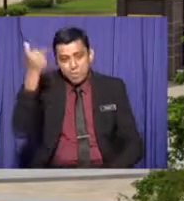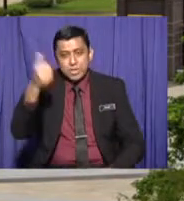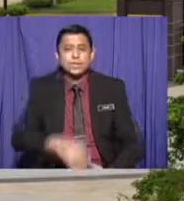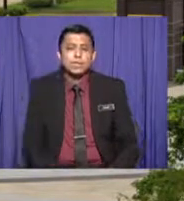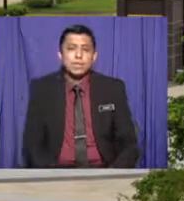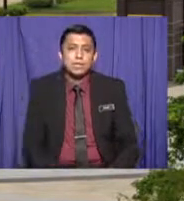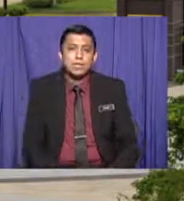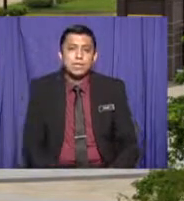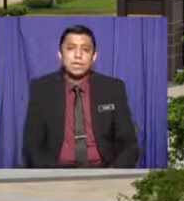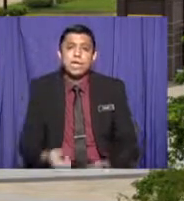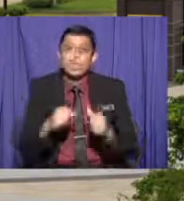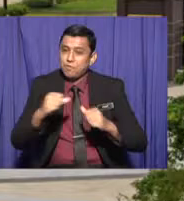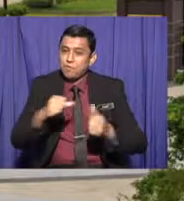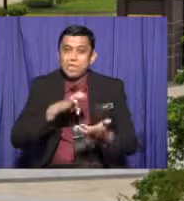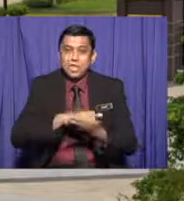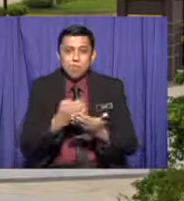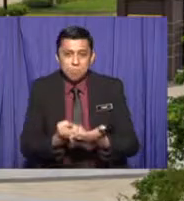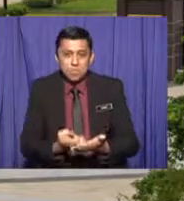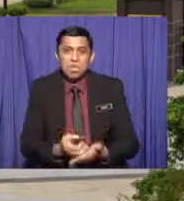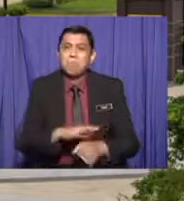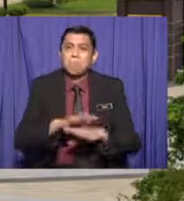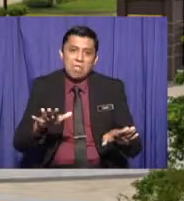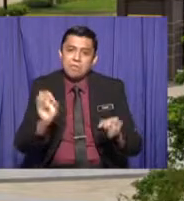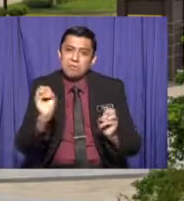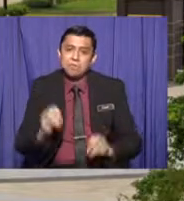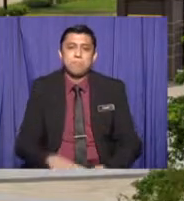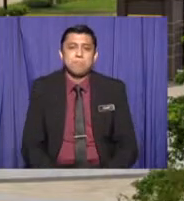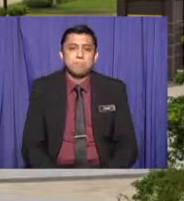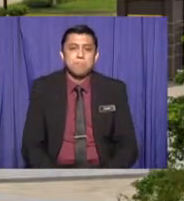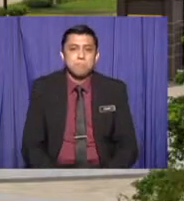Aktiviti ekonomi negara terbantut.